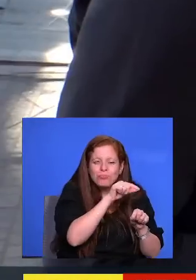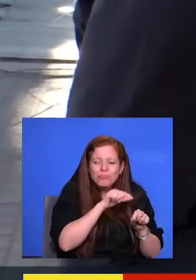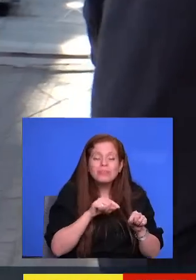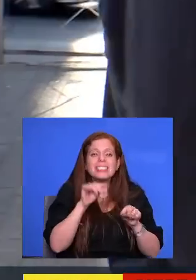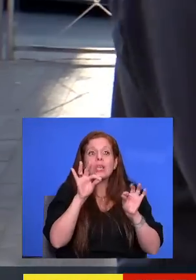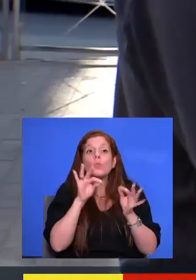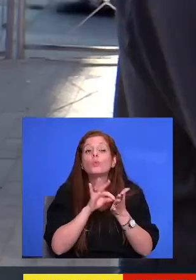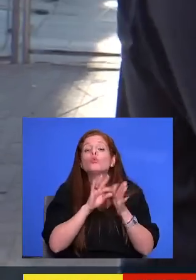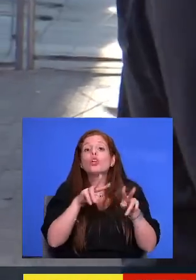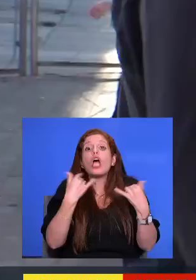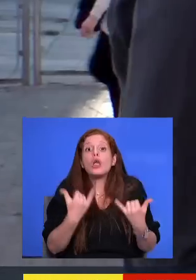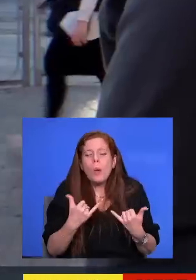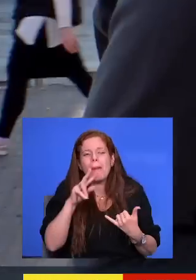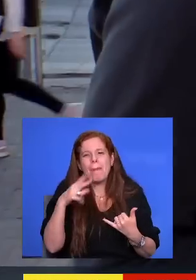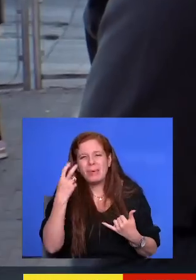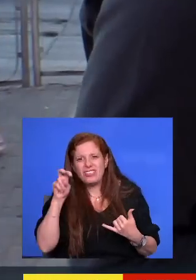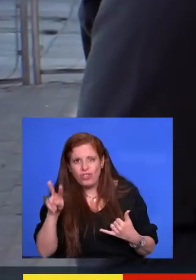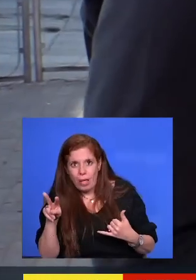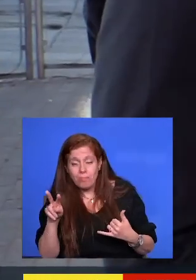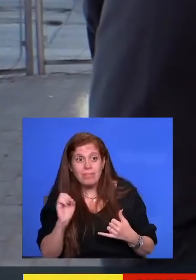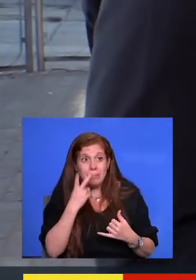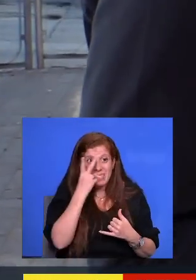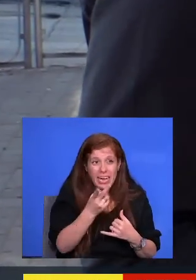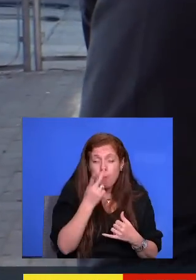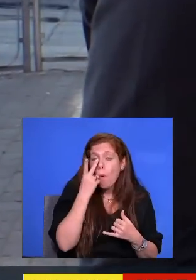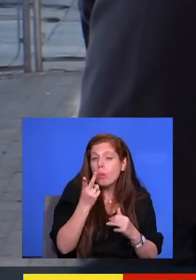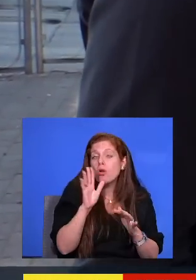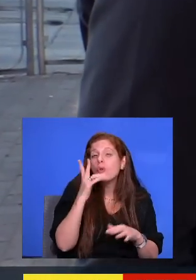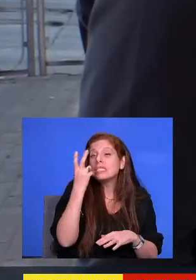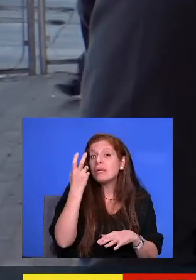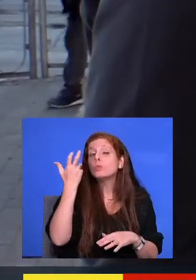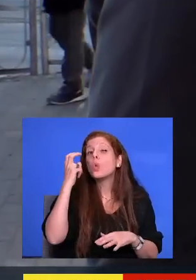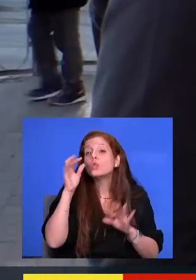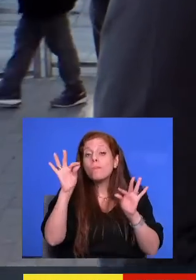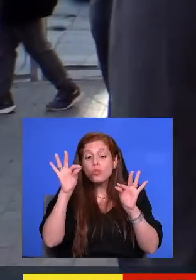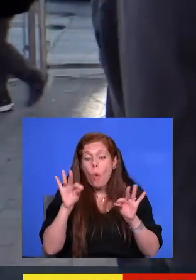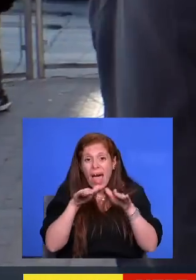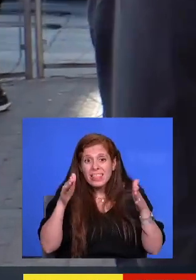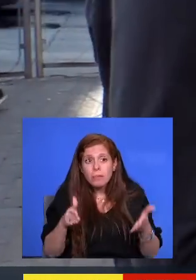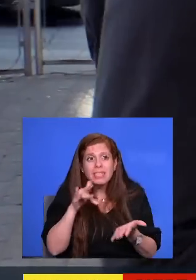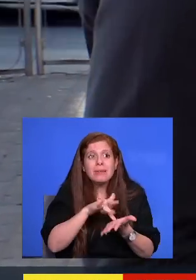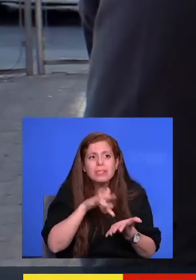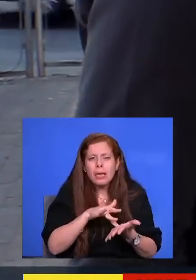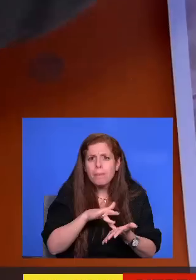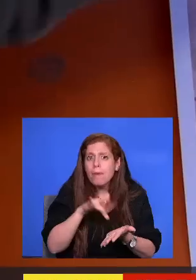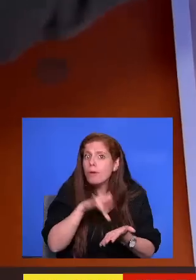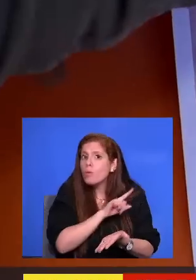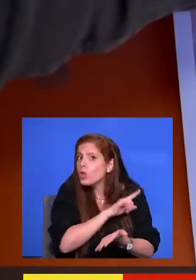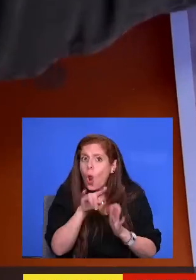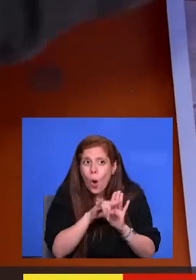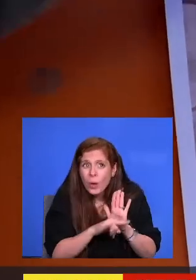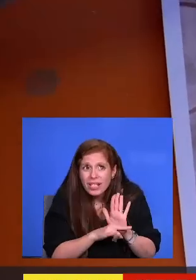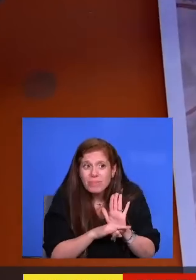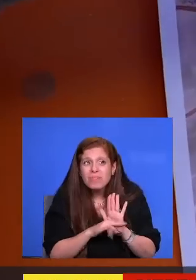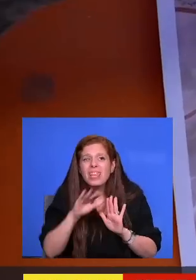2022. אם אנחנו מסתכלים, רואים שבערך 20 או אפילו 30 דוכנים נמצאים במקומות שהם לא חוקיים. גבעת